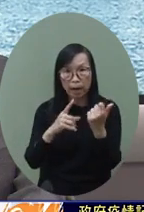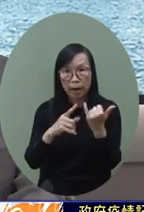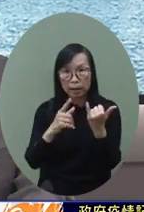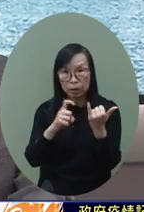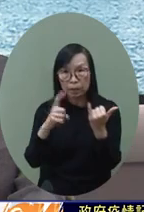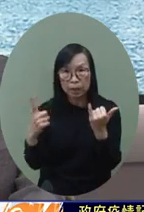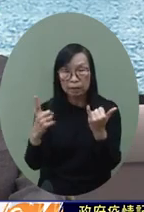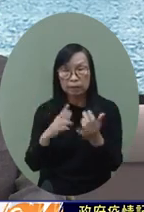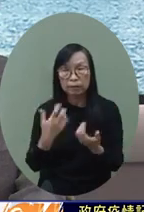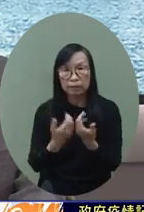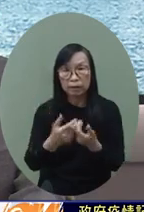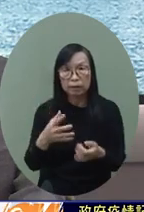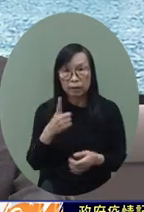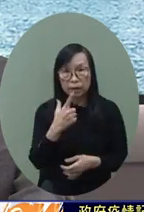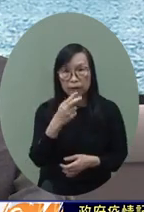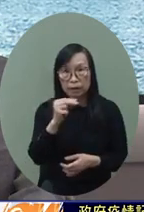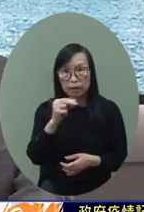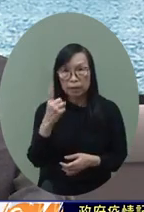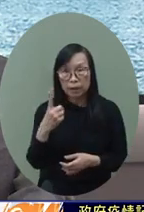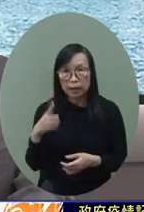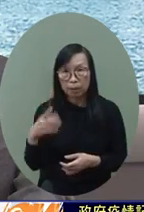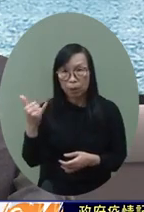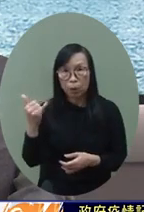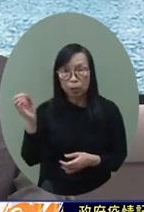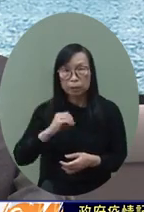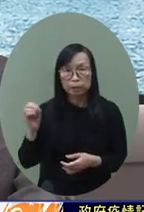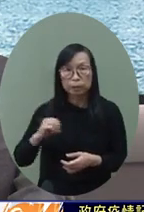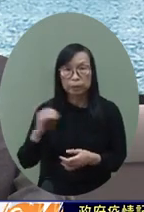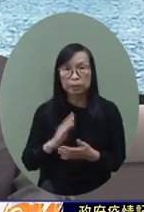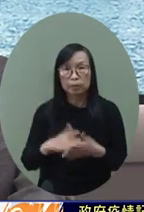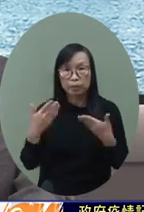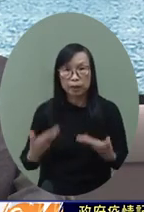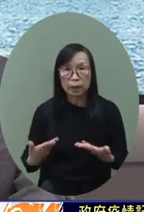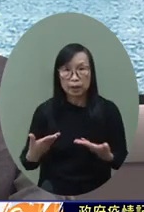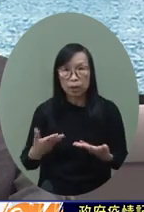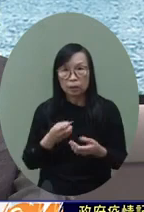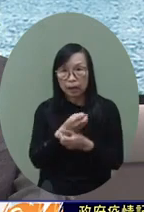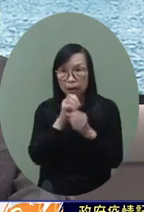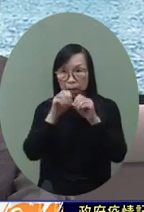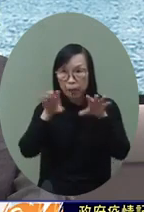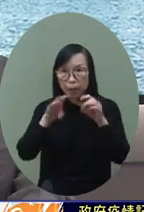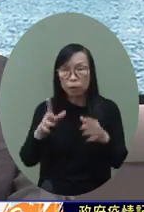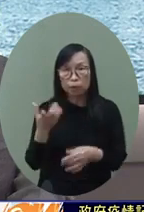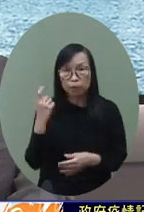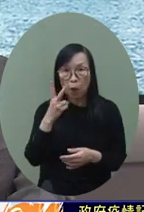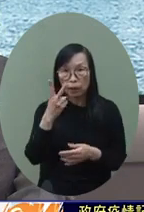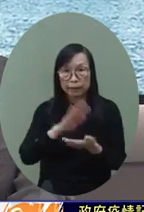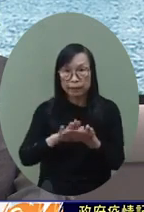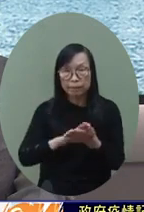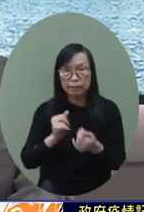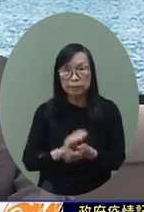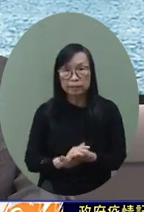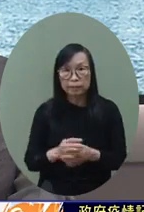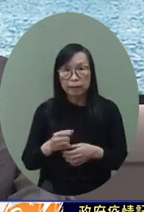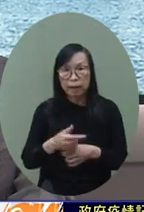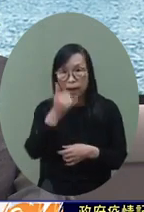691間，使用量是70.6%。咁另外咧，呢度都同大家報告翻2件事啦。喺瑪